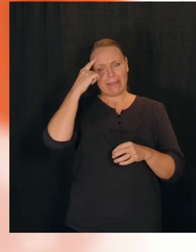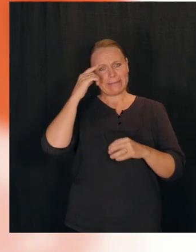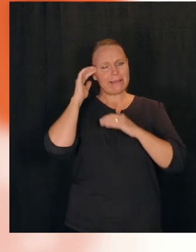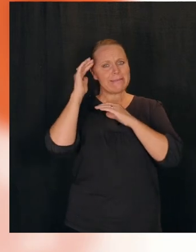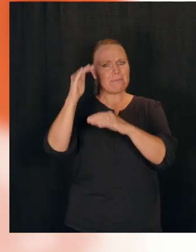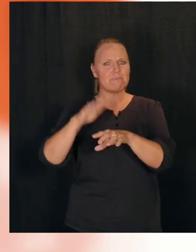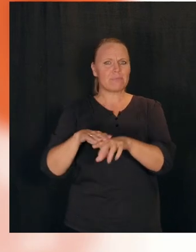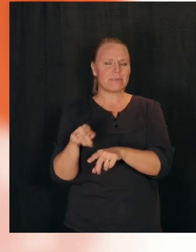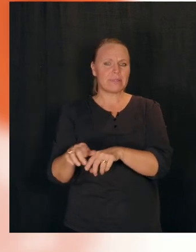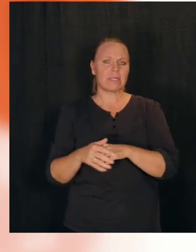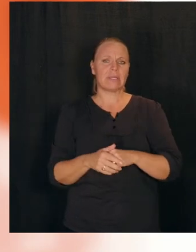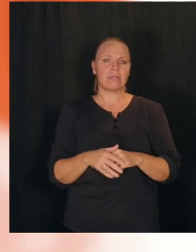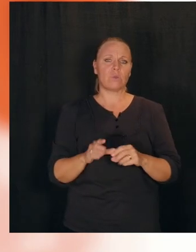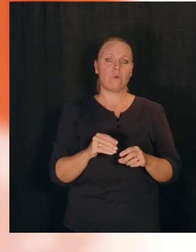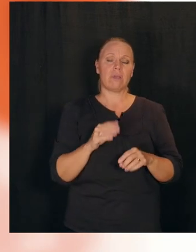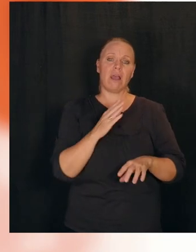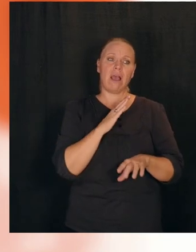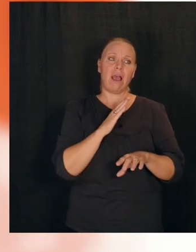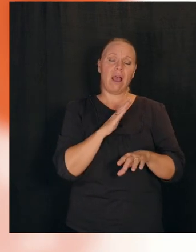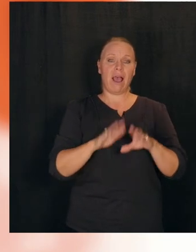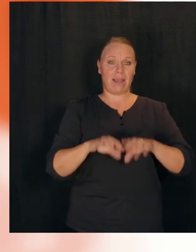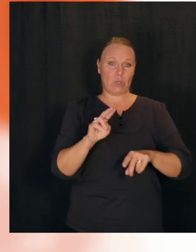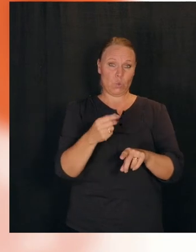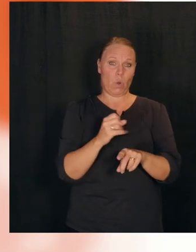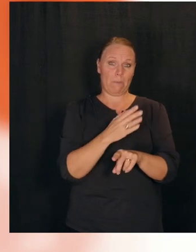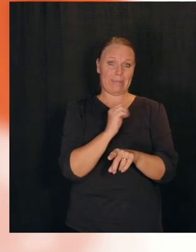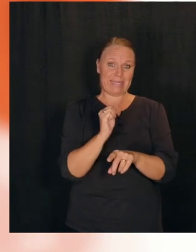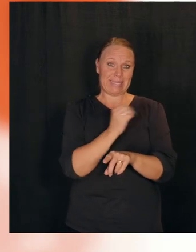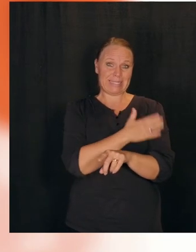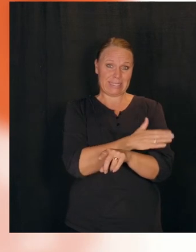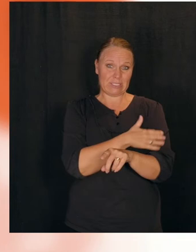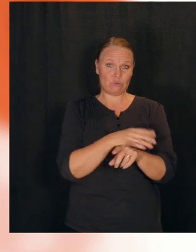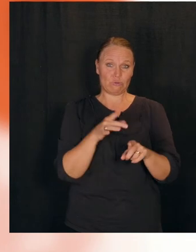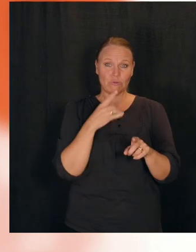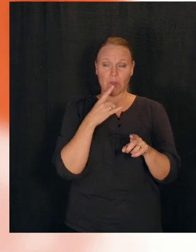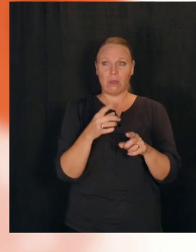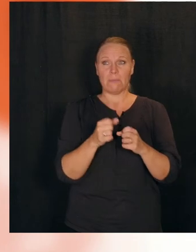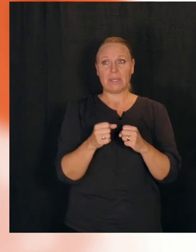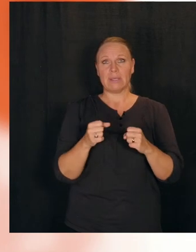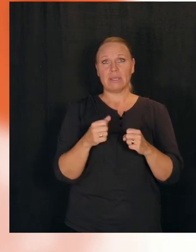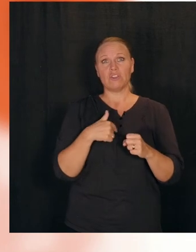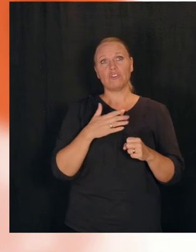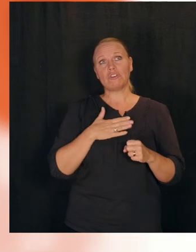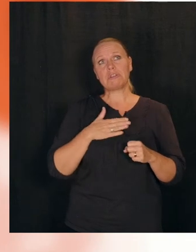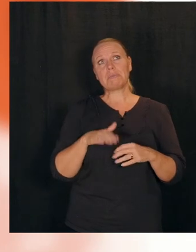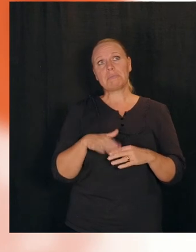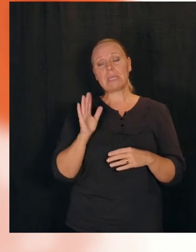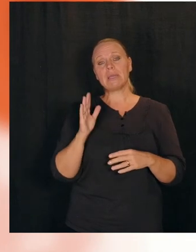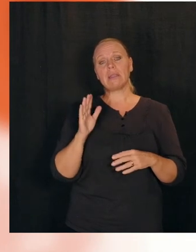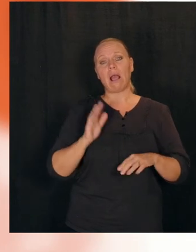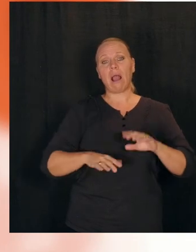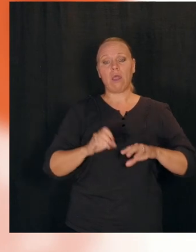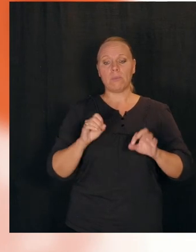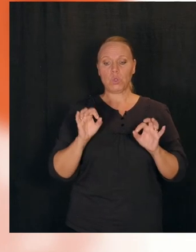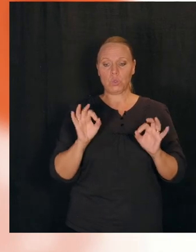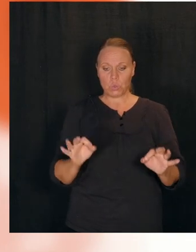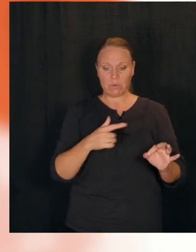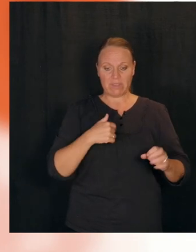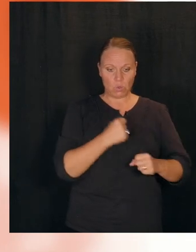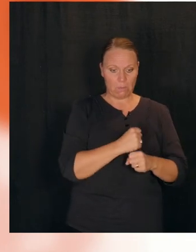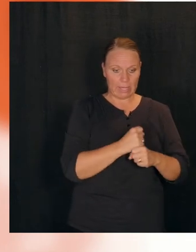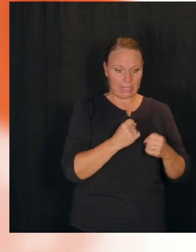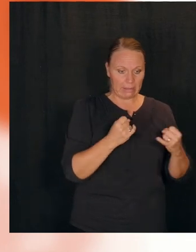om tjänstedesign, så jag skulle säga att det handlar mer om att fundera på hur arbetar vi idag och hur kan